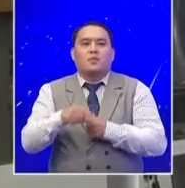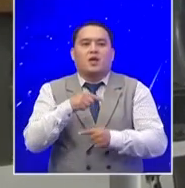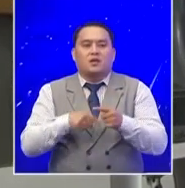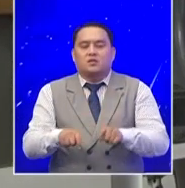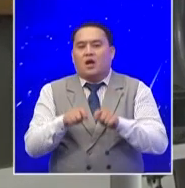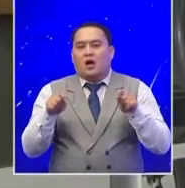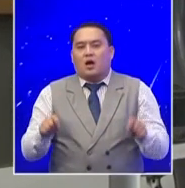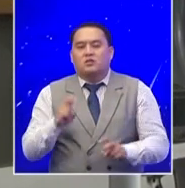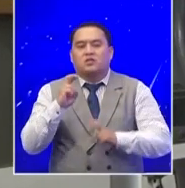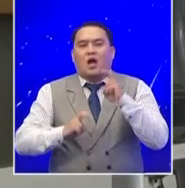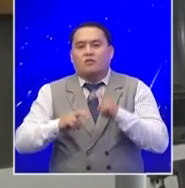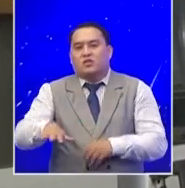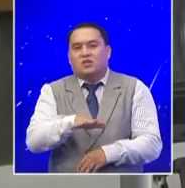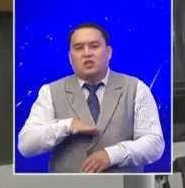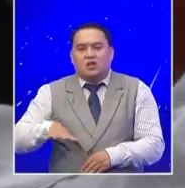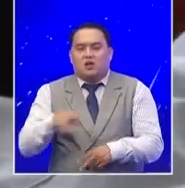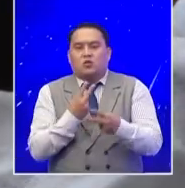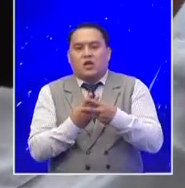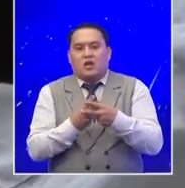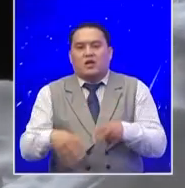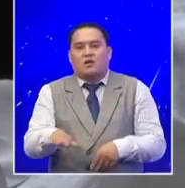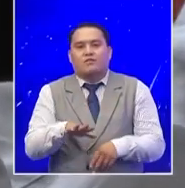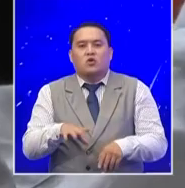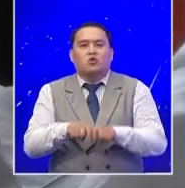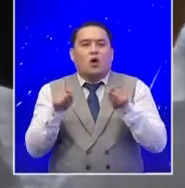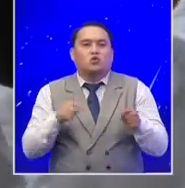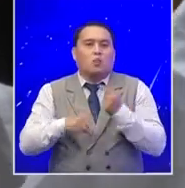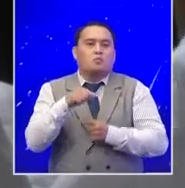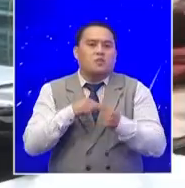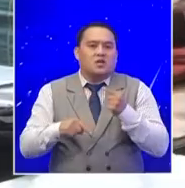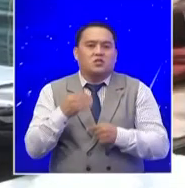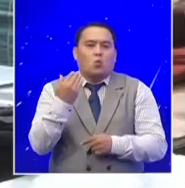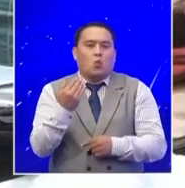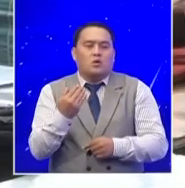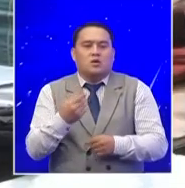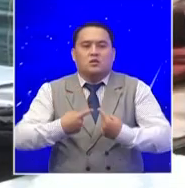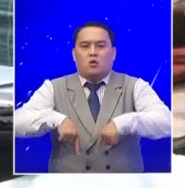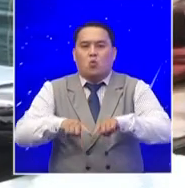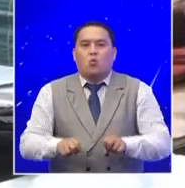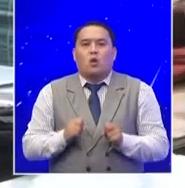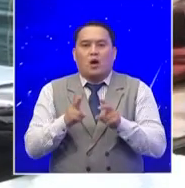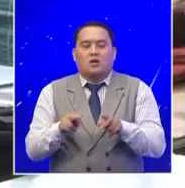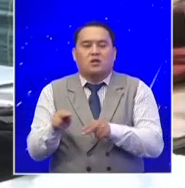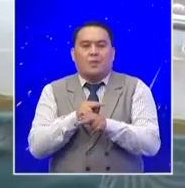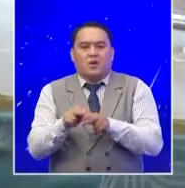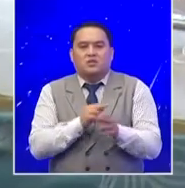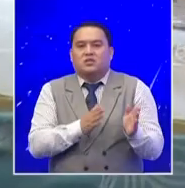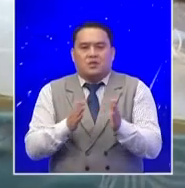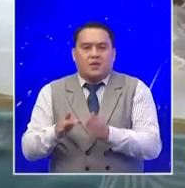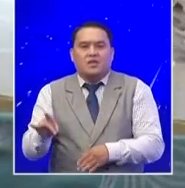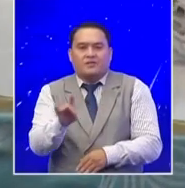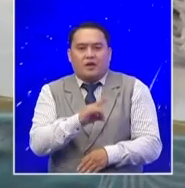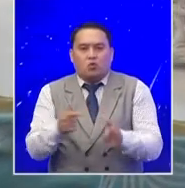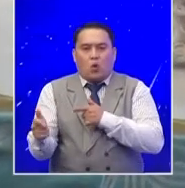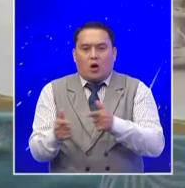открывать цеха и производство на территории колонии. Для открытия своего дела на территории тюрьмы департамент уголовно-исправительной системы региона